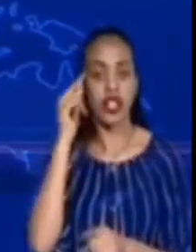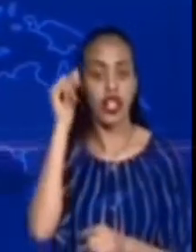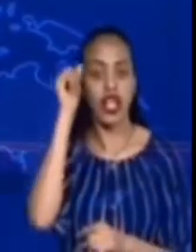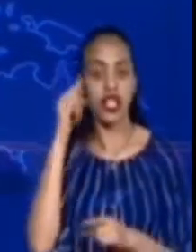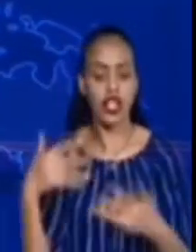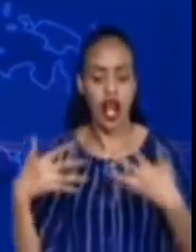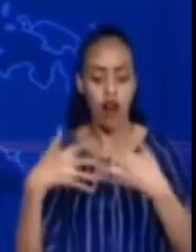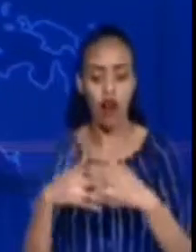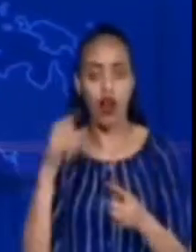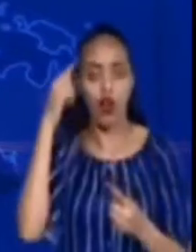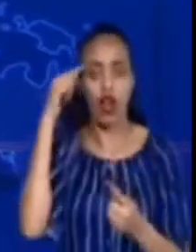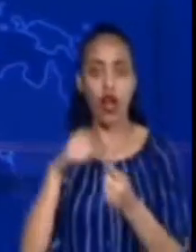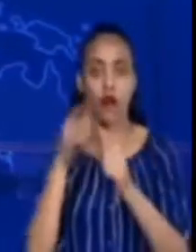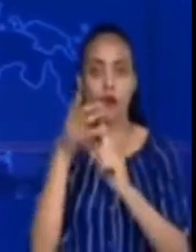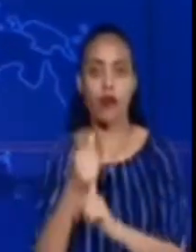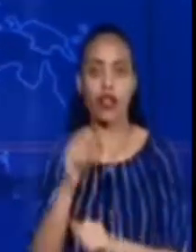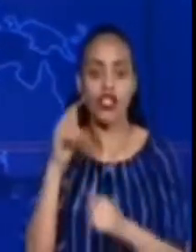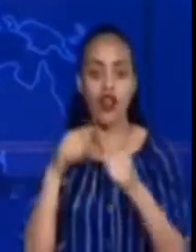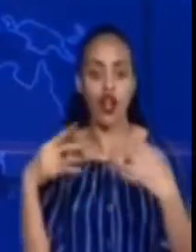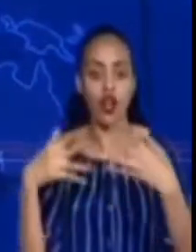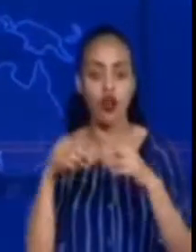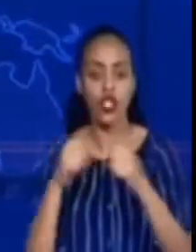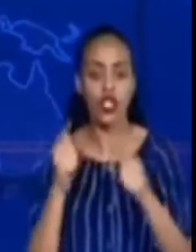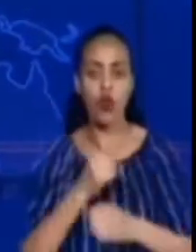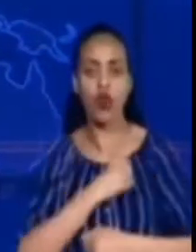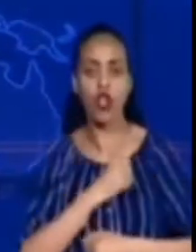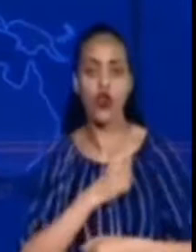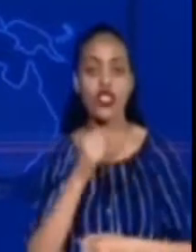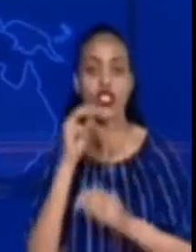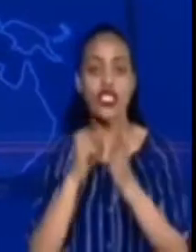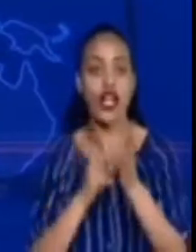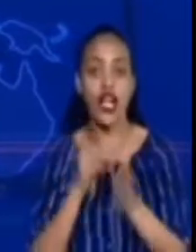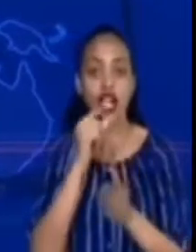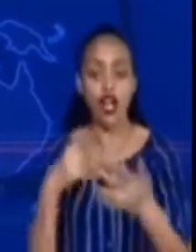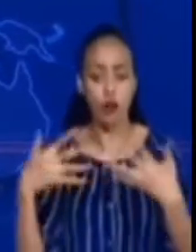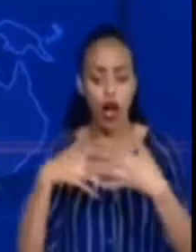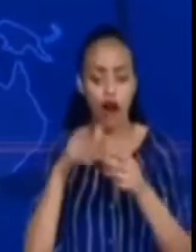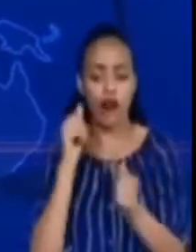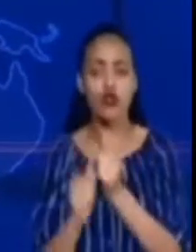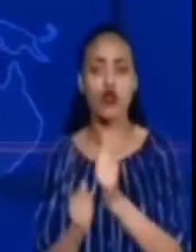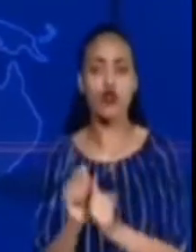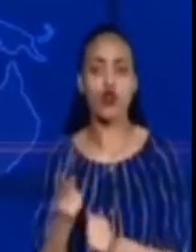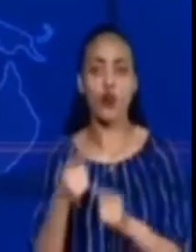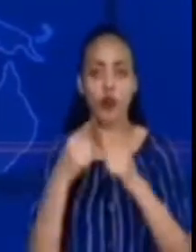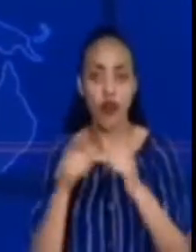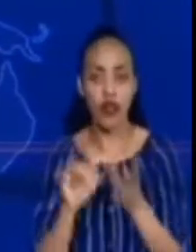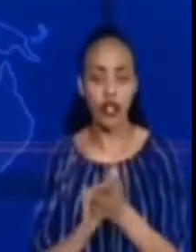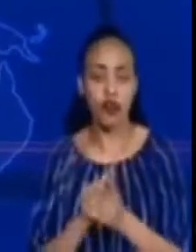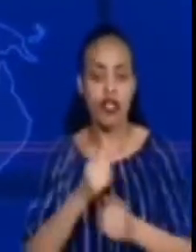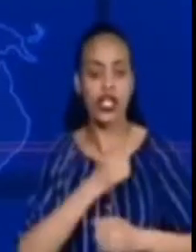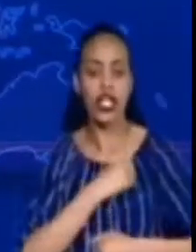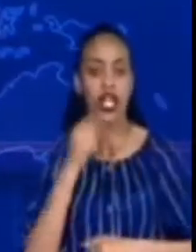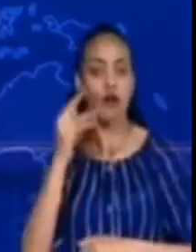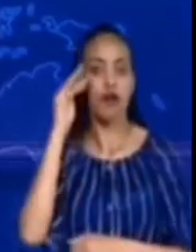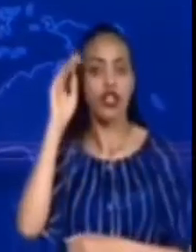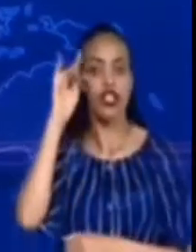እርሶ ስለዚህ ከዚህ በኋላ የዚህ የዘመድኩን ጉዳይ ይከታተላሉ ቢሉ ውድ